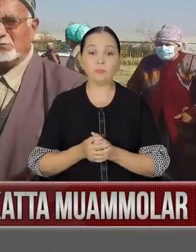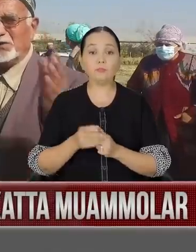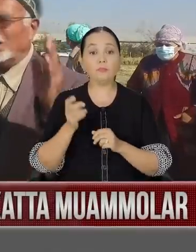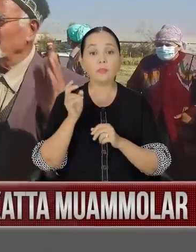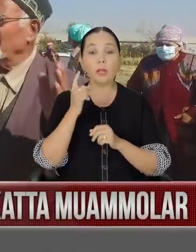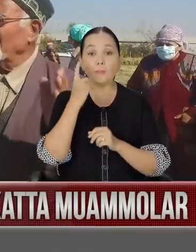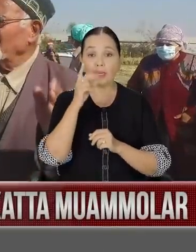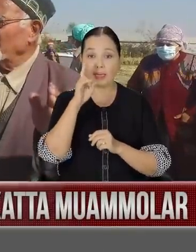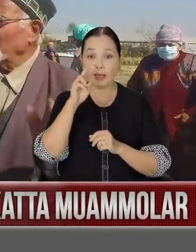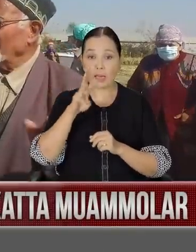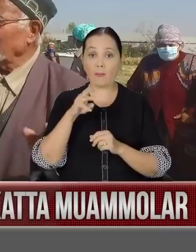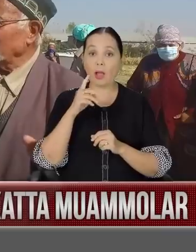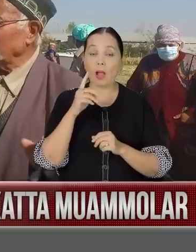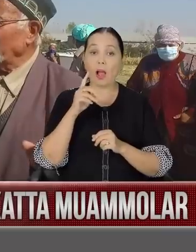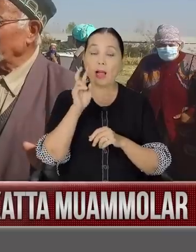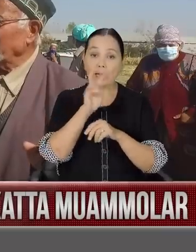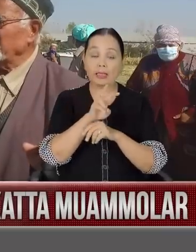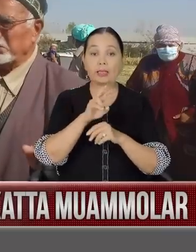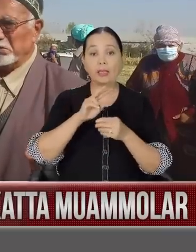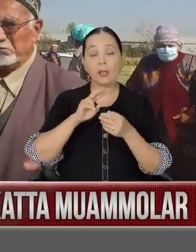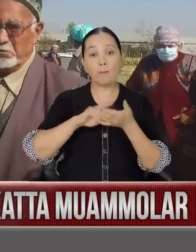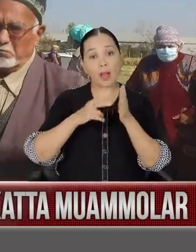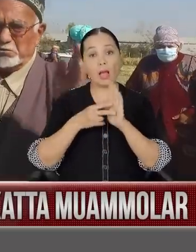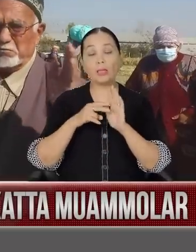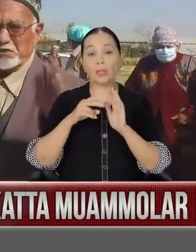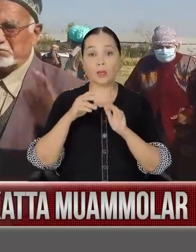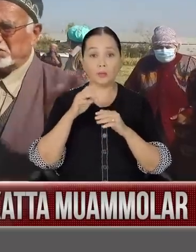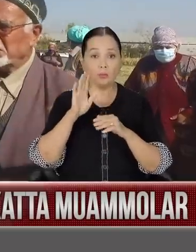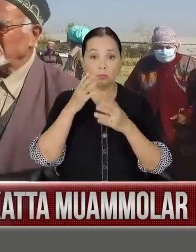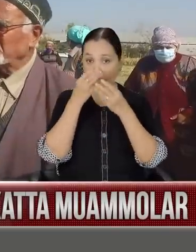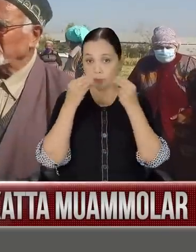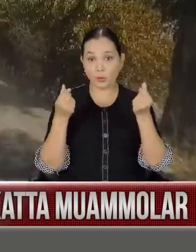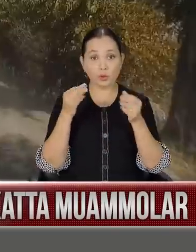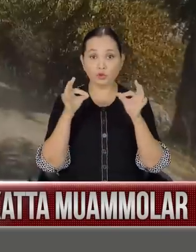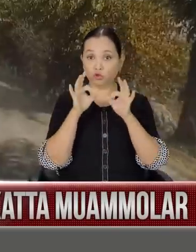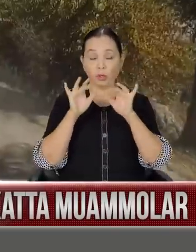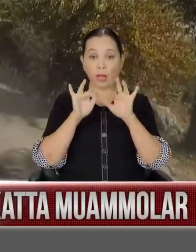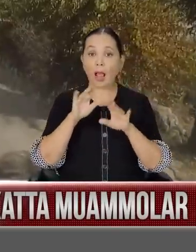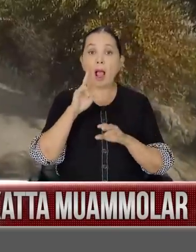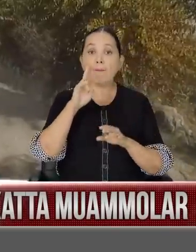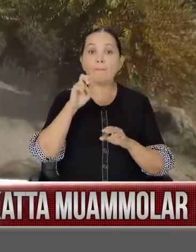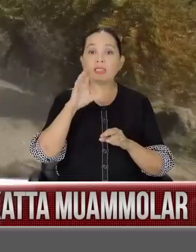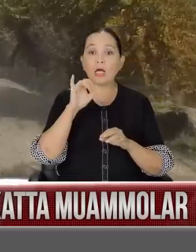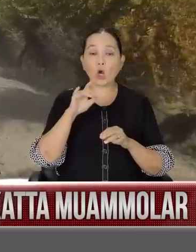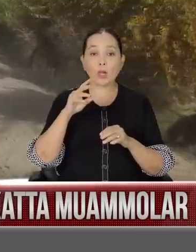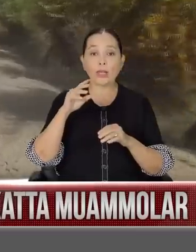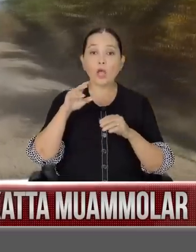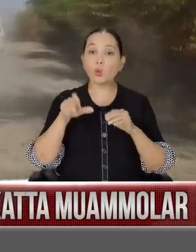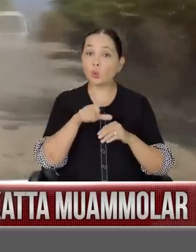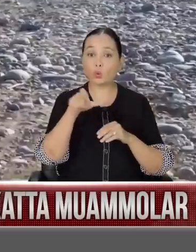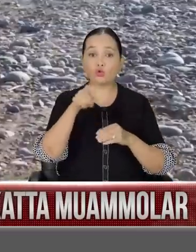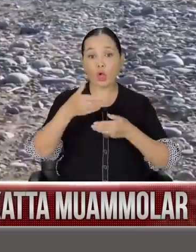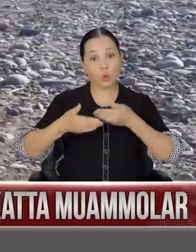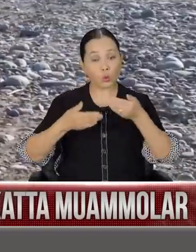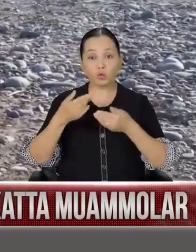Chiqardiki 1 km bir bola kirtdik, planga kirtdik dedi. Yo'q bo'ldi shu buni, hech kim shunaqa yo'q. Pastdarg'om tumanining madaniy yurish mahallasiga